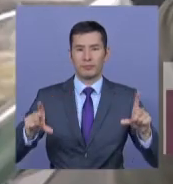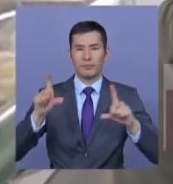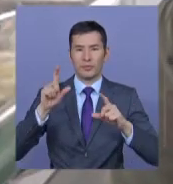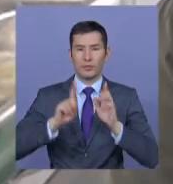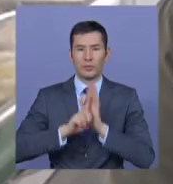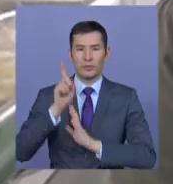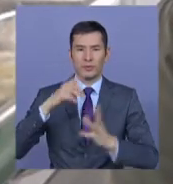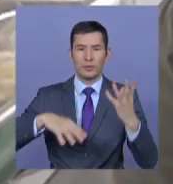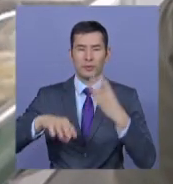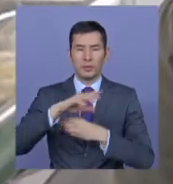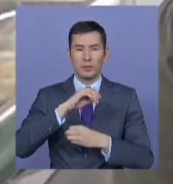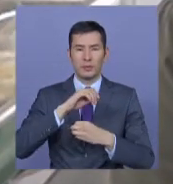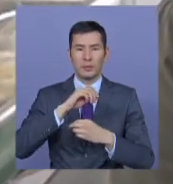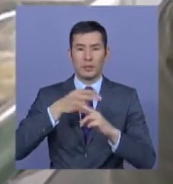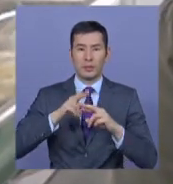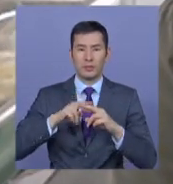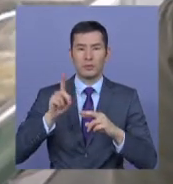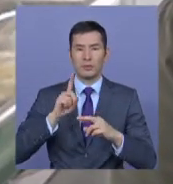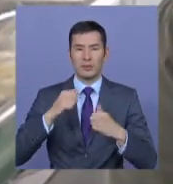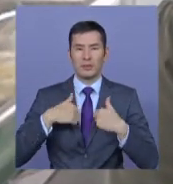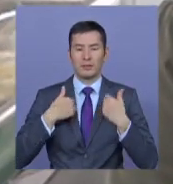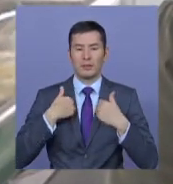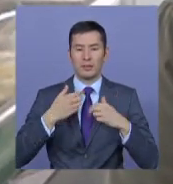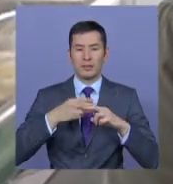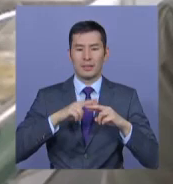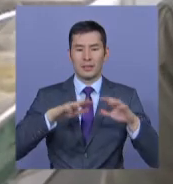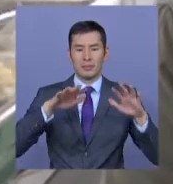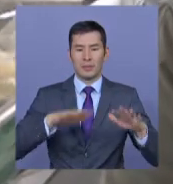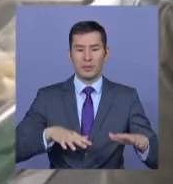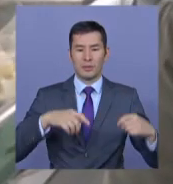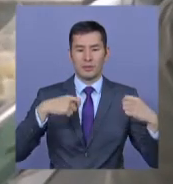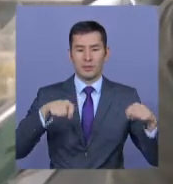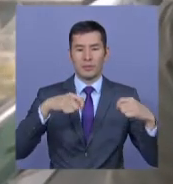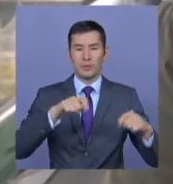отыр. Соған қарамастан біз ана осы жерде әкеліп